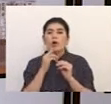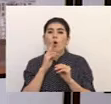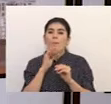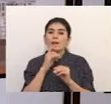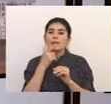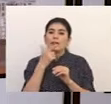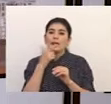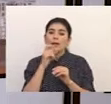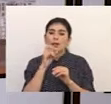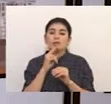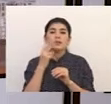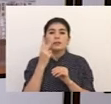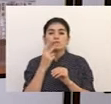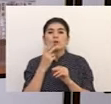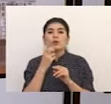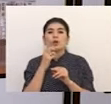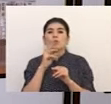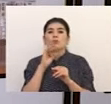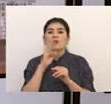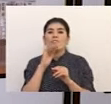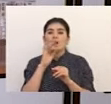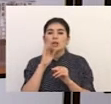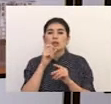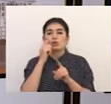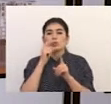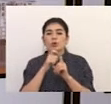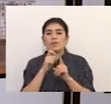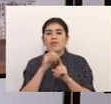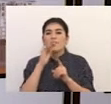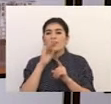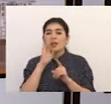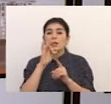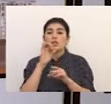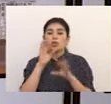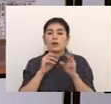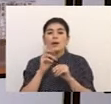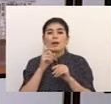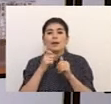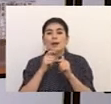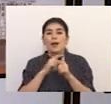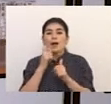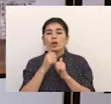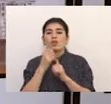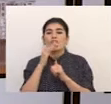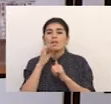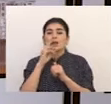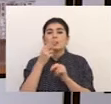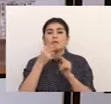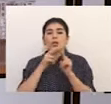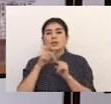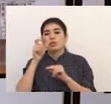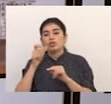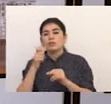ega. Ikkinchi gap: mutafakkir so'zining o'zagi ham fikrdir. Lekin har bir fikr yurita oladigan